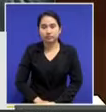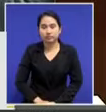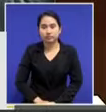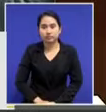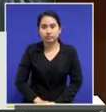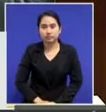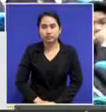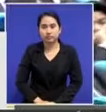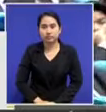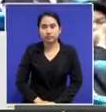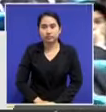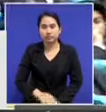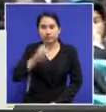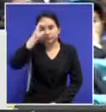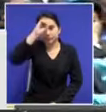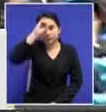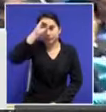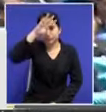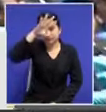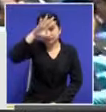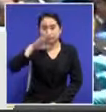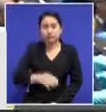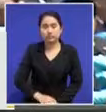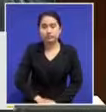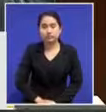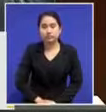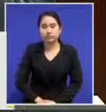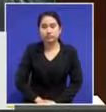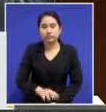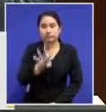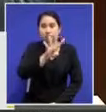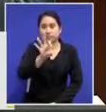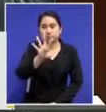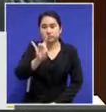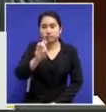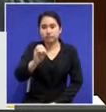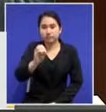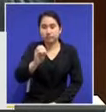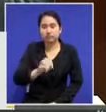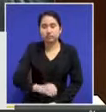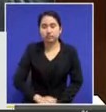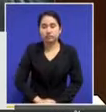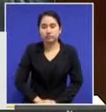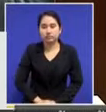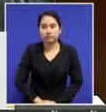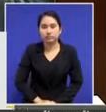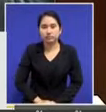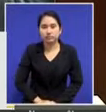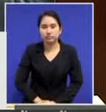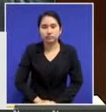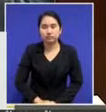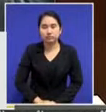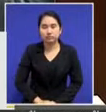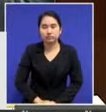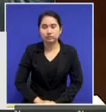ทธิ ์นายธนาธรจึงรุ่งเรืองกิจครับ 480นายวันชัยปริญ